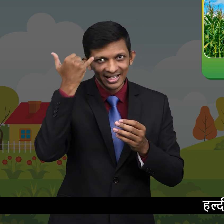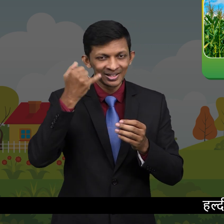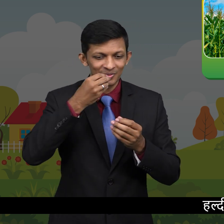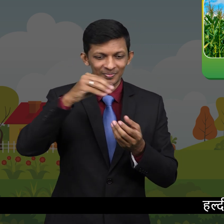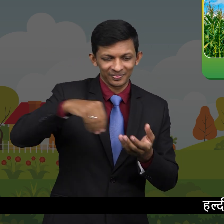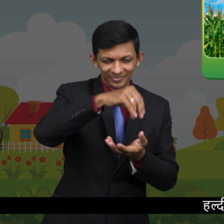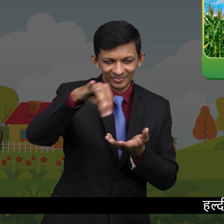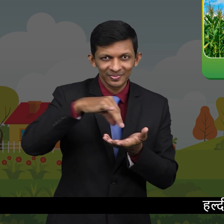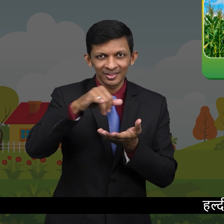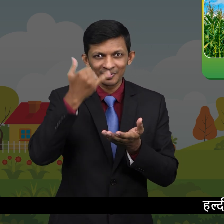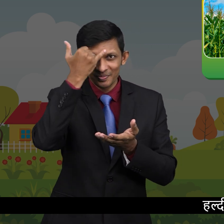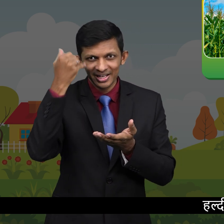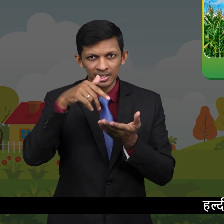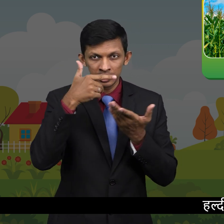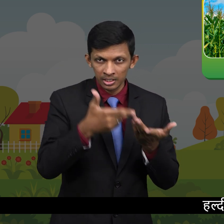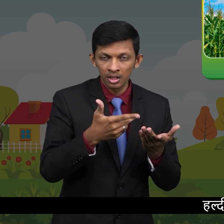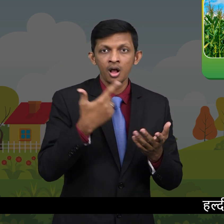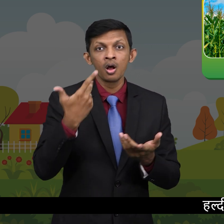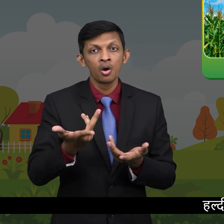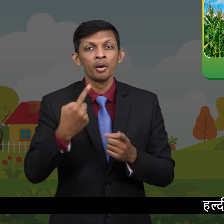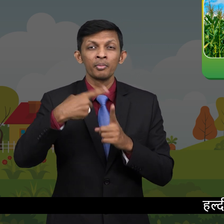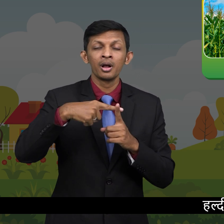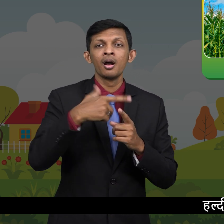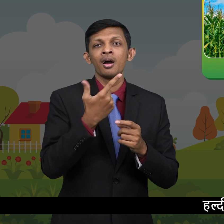हल्दी और मिर्च आदि।